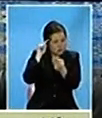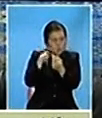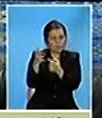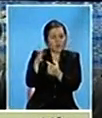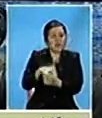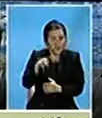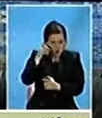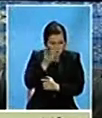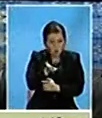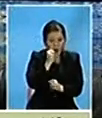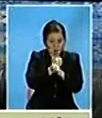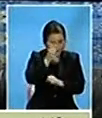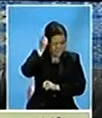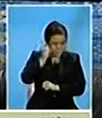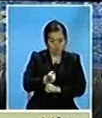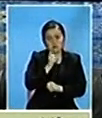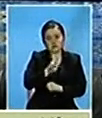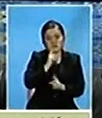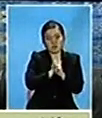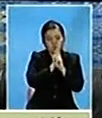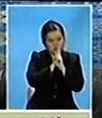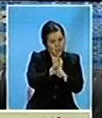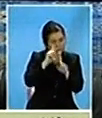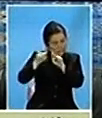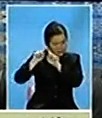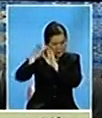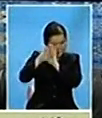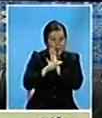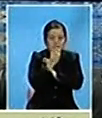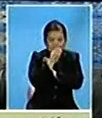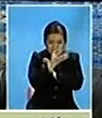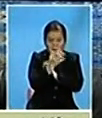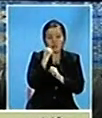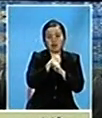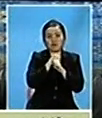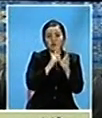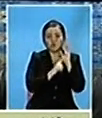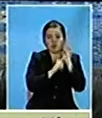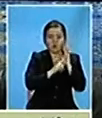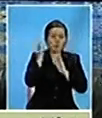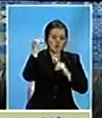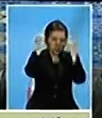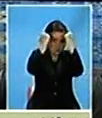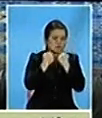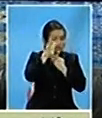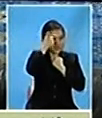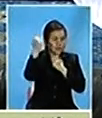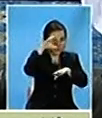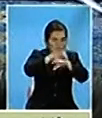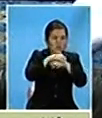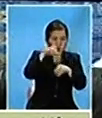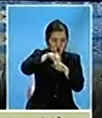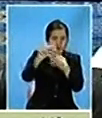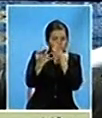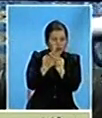ทำหน้าที่ในการสอบสวนคดีพิเศษมีเรื่องตั้งเยอะแยะครับไม่ว่าจะเป็นกรณีชายชุดดำที่จับได้แล้วอยู่เรือนจำบางเขน